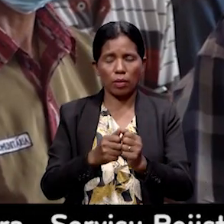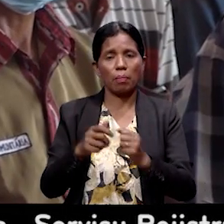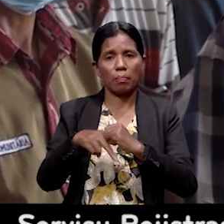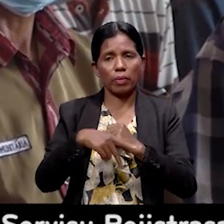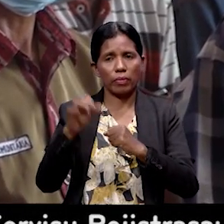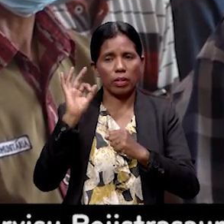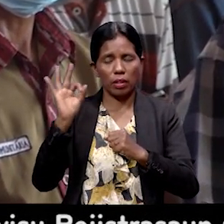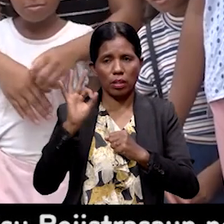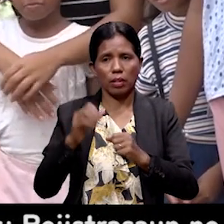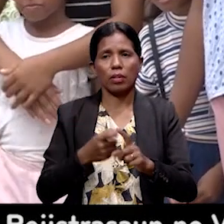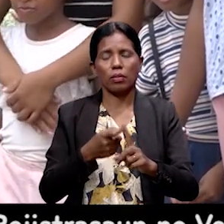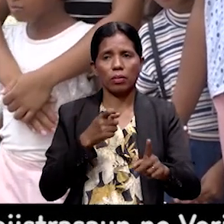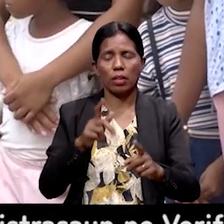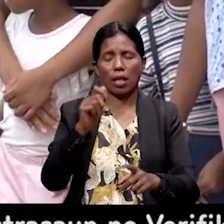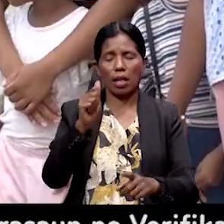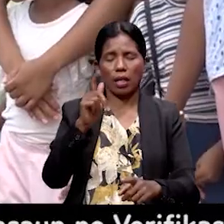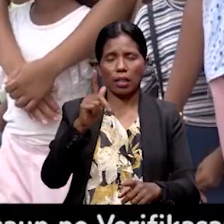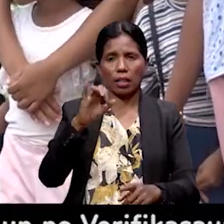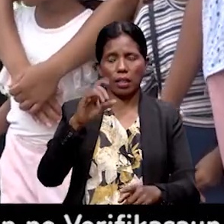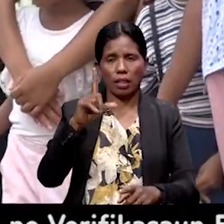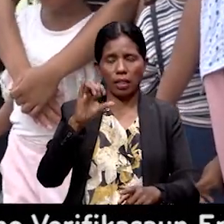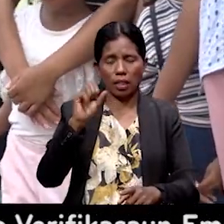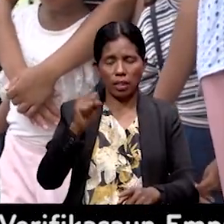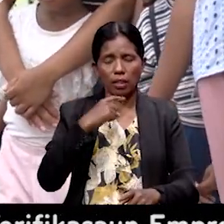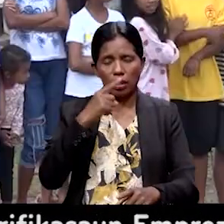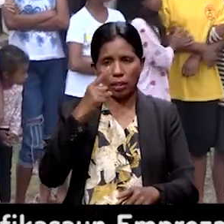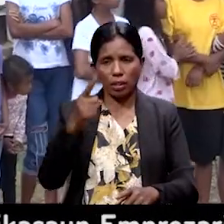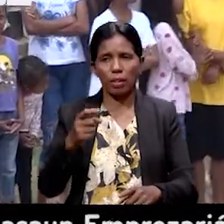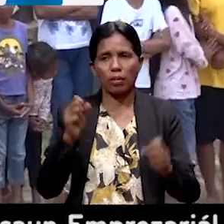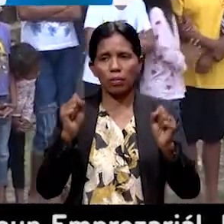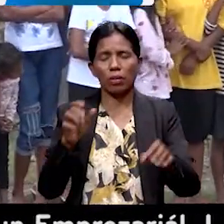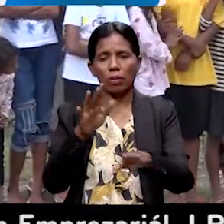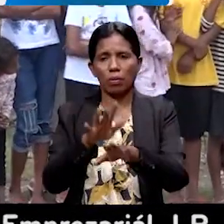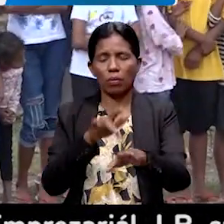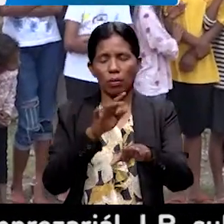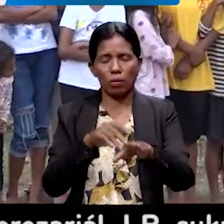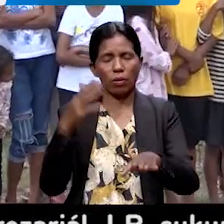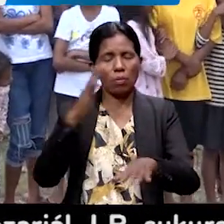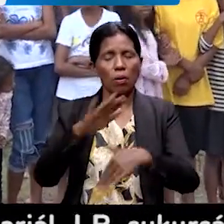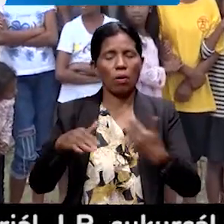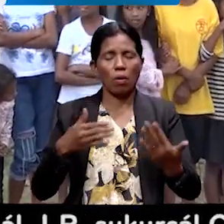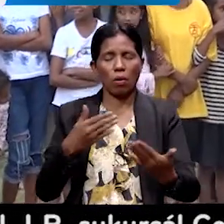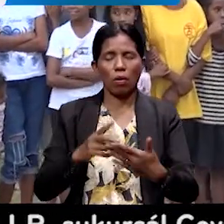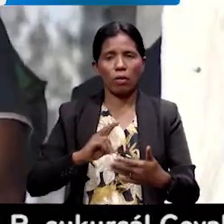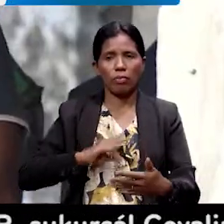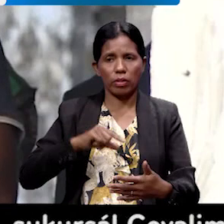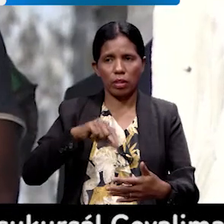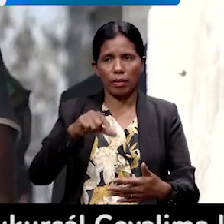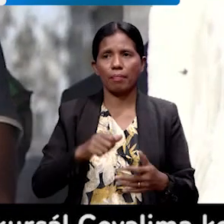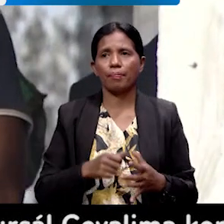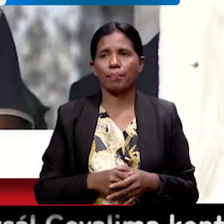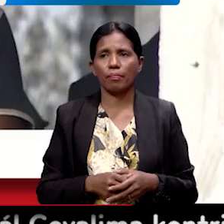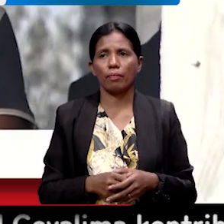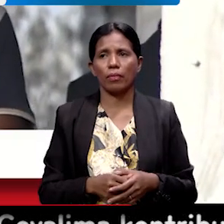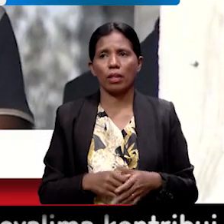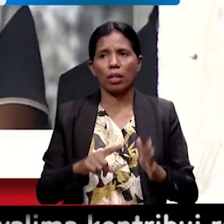kazu saudozu Akilis no saudozu Francisco Xavier Amaral, hodi daet to watu lari tomat. Acontecimento ne,